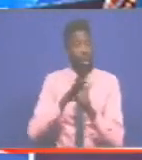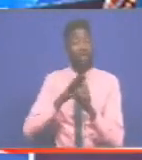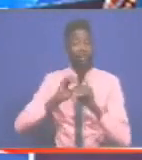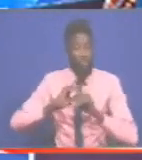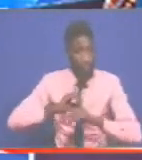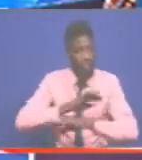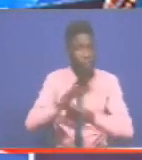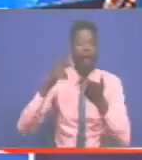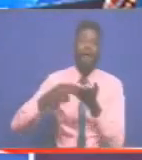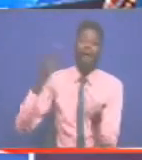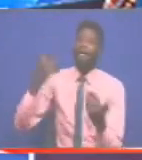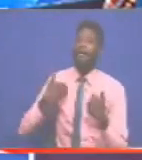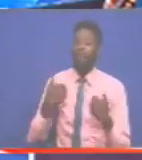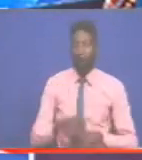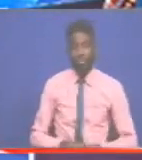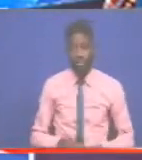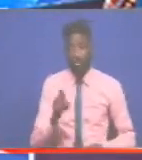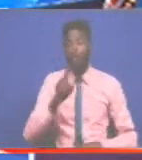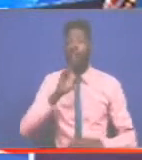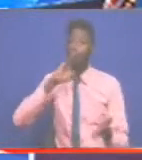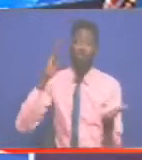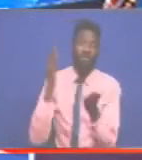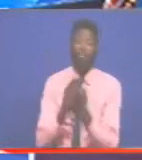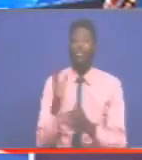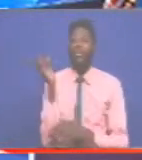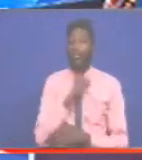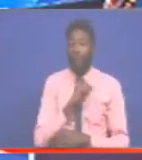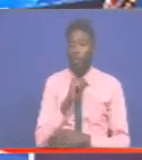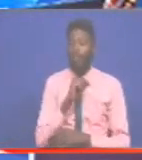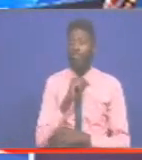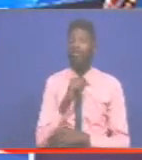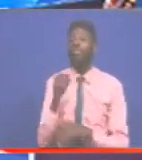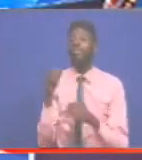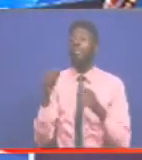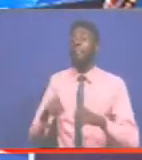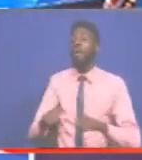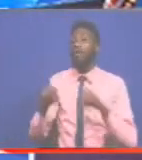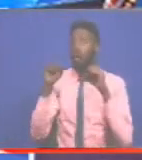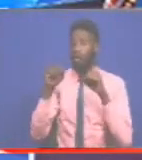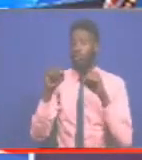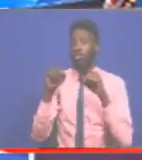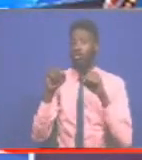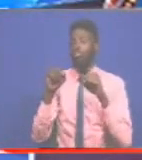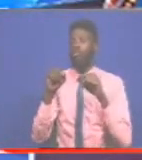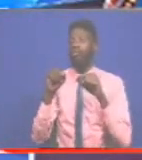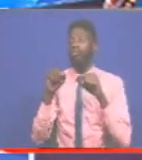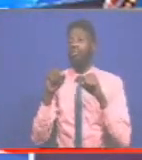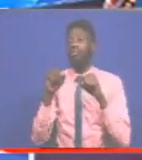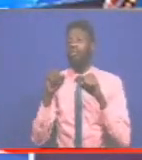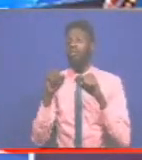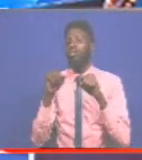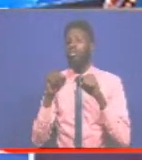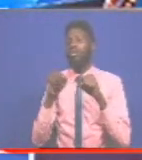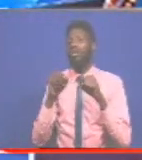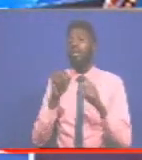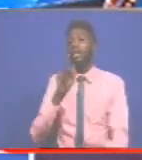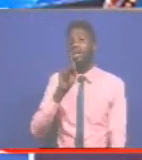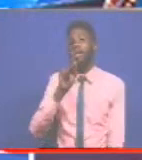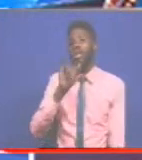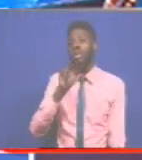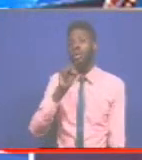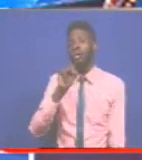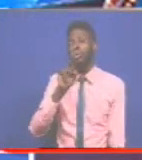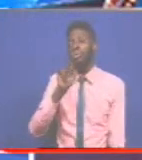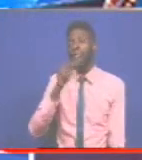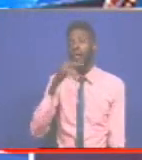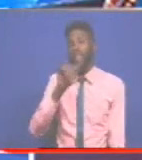Haya yamethibitishwa na mshirikishi mkuu wa shirikisho la humu nchini George Kinuthia kwenye taarifa aliyotoa katika runinga ya